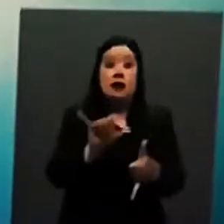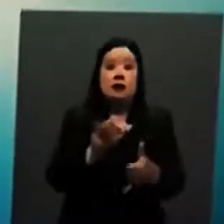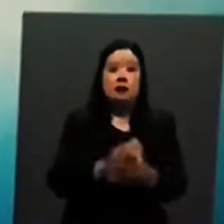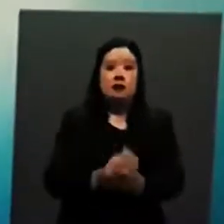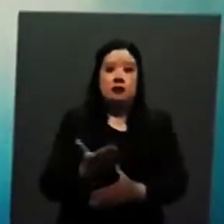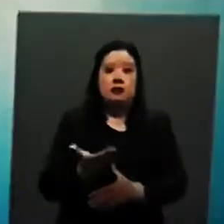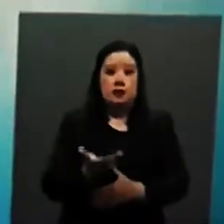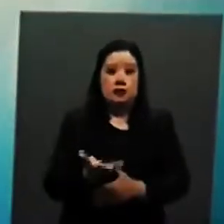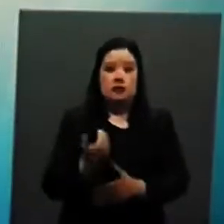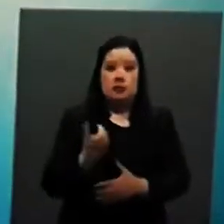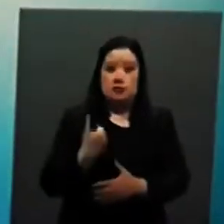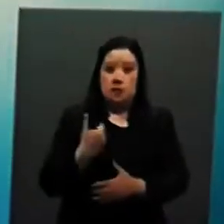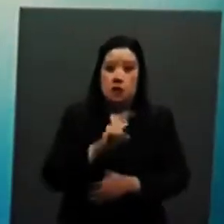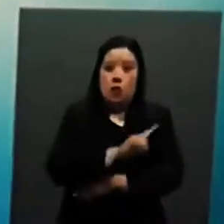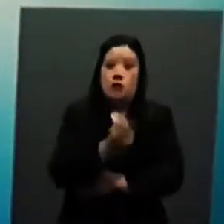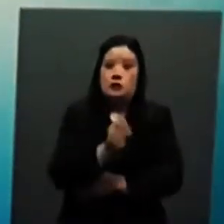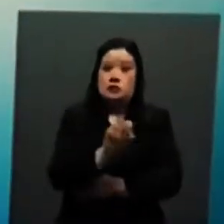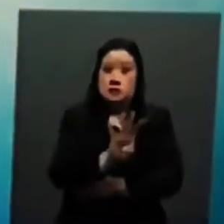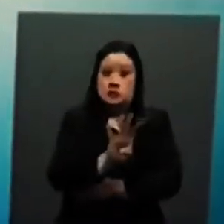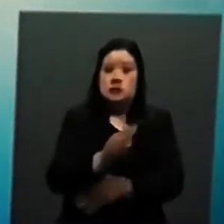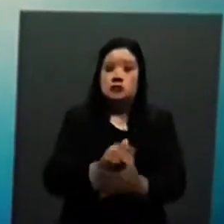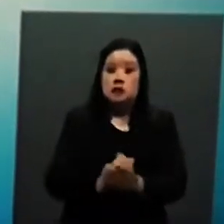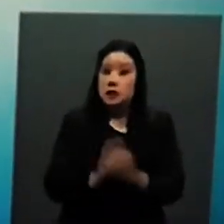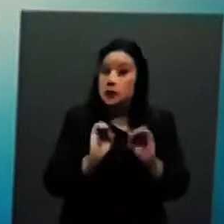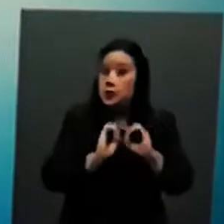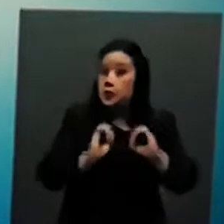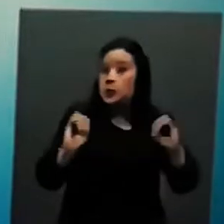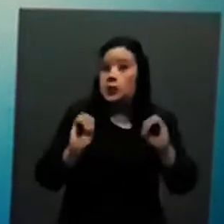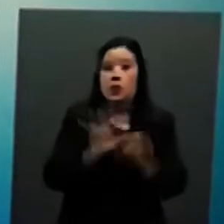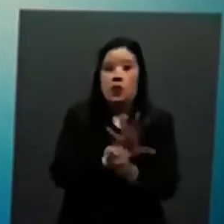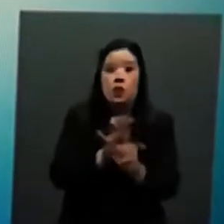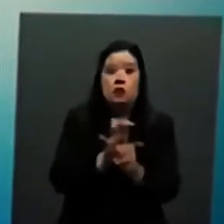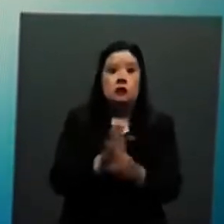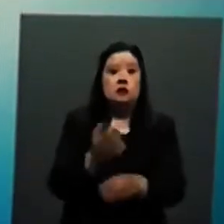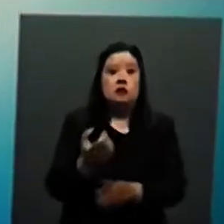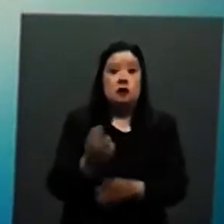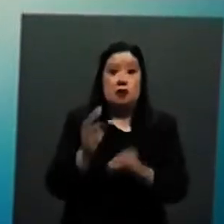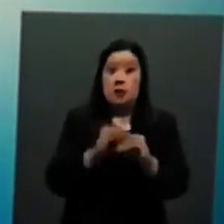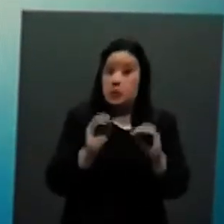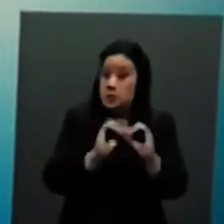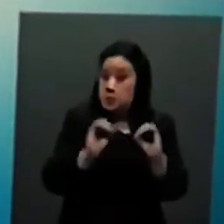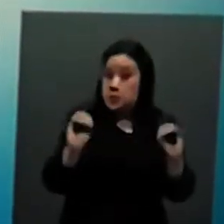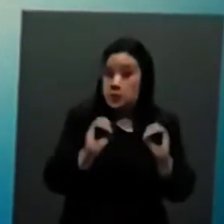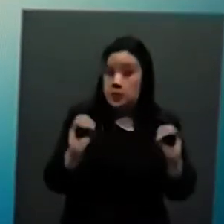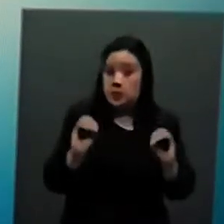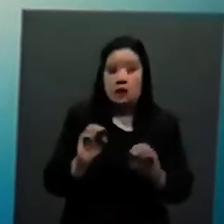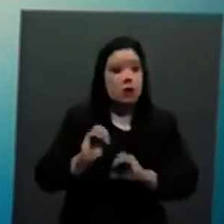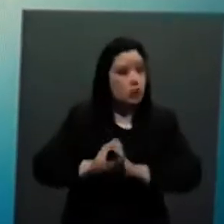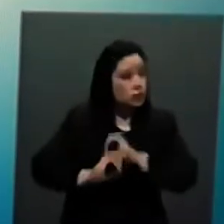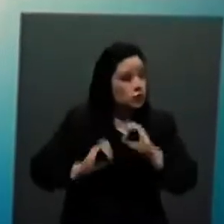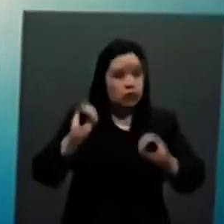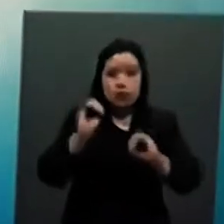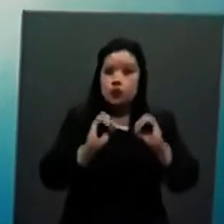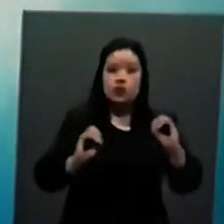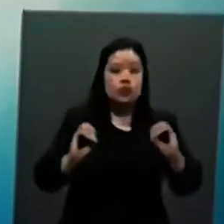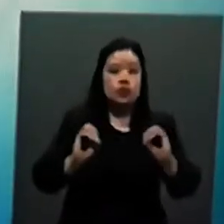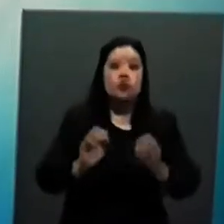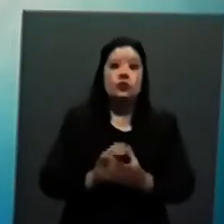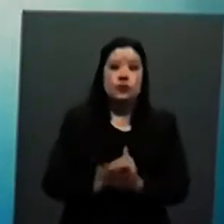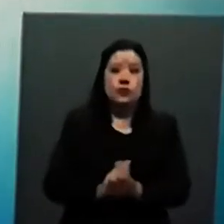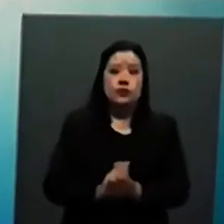ต่มีผู้ป่วยที่หายดีกลับบ้านได้แล้ววันนี้นะครับเพิ่มขึ้นมา141รายด้วยกันนะครับเพราะฉะนั้นสิ่งที่เราต้องเน้นย้ำ